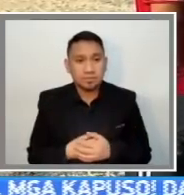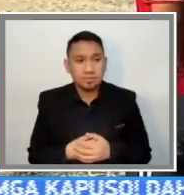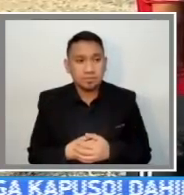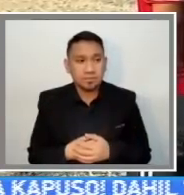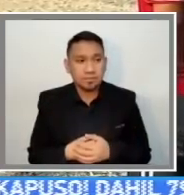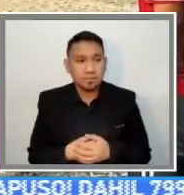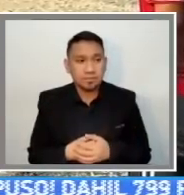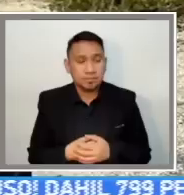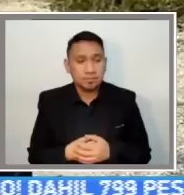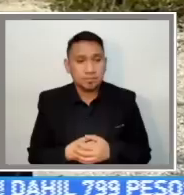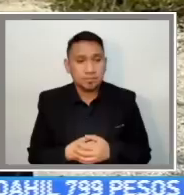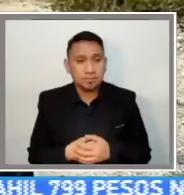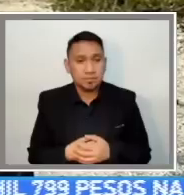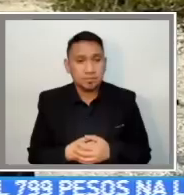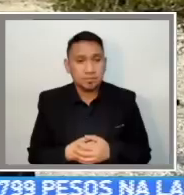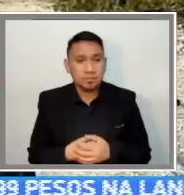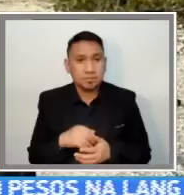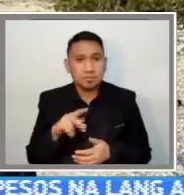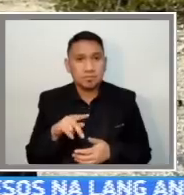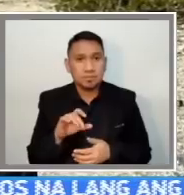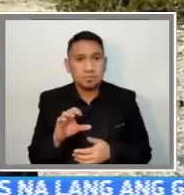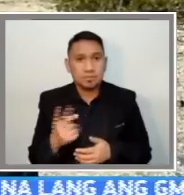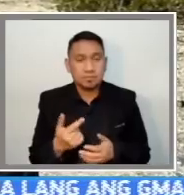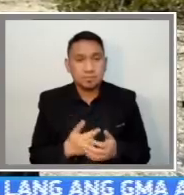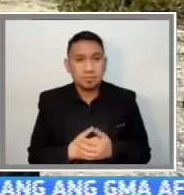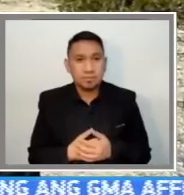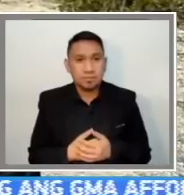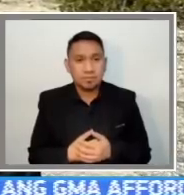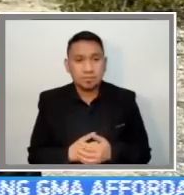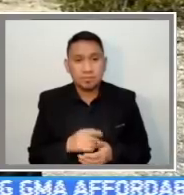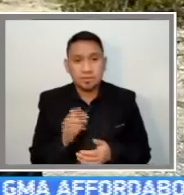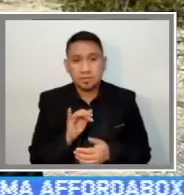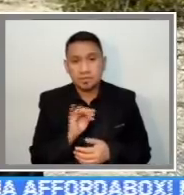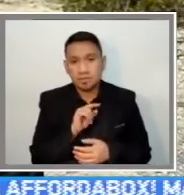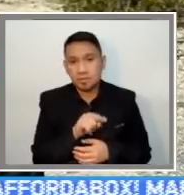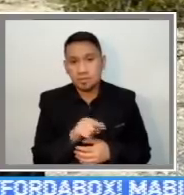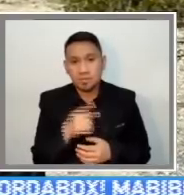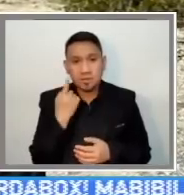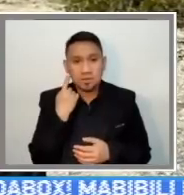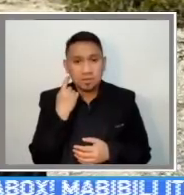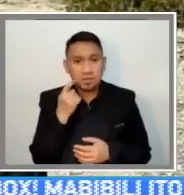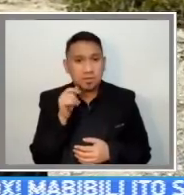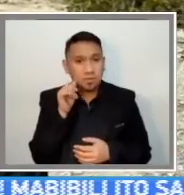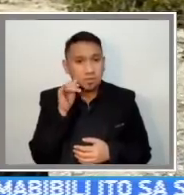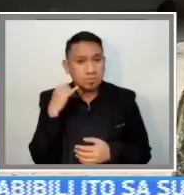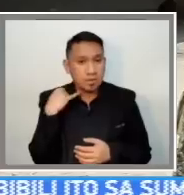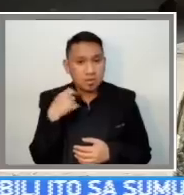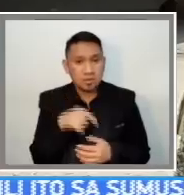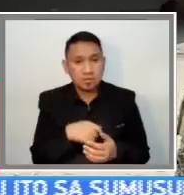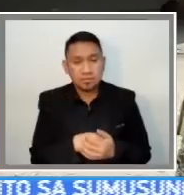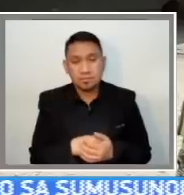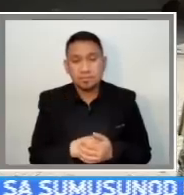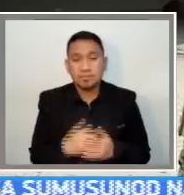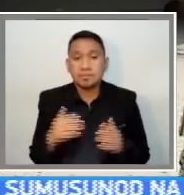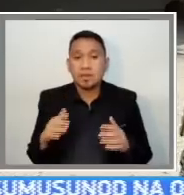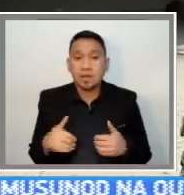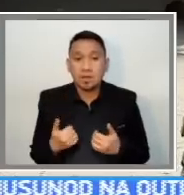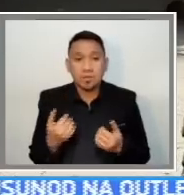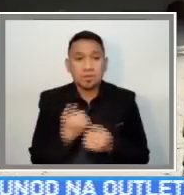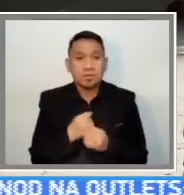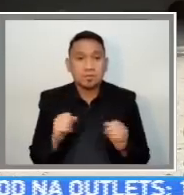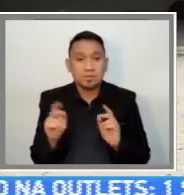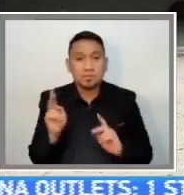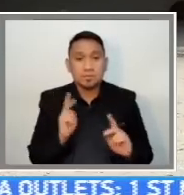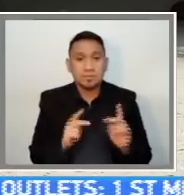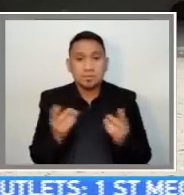Coast Guard base sa nangyari kanilang umaga po kasi sila yung ground commander kanilang umaga dito po. Kumusta naman po yung mga nakaligtas na pasahero? Saan po